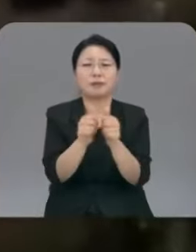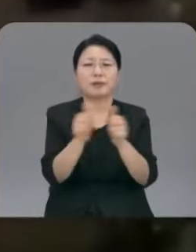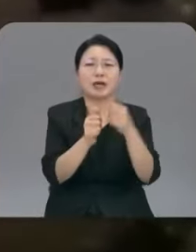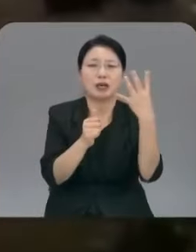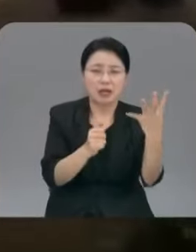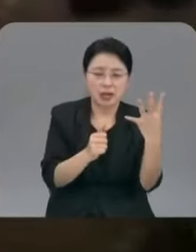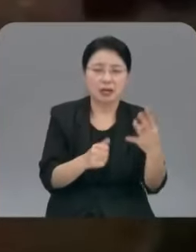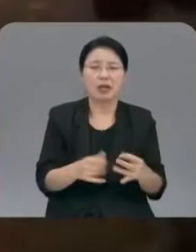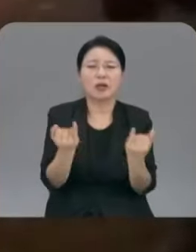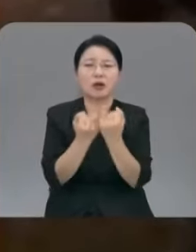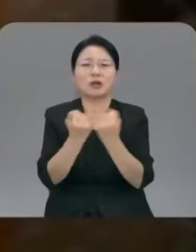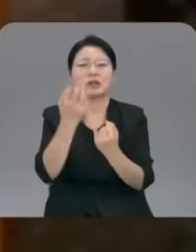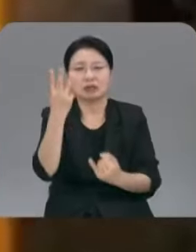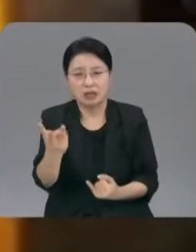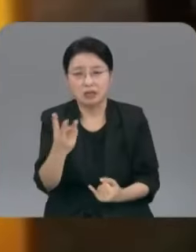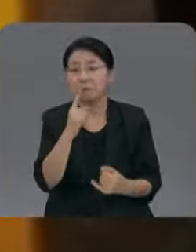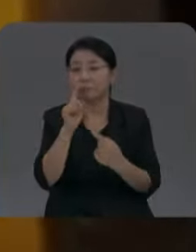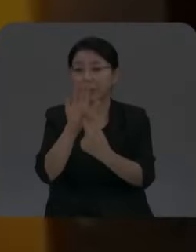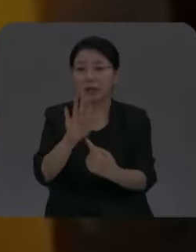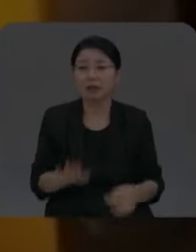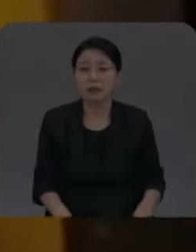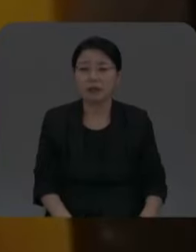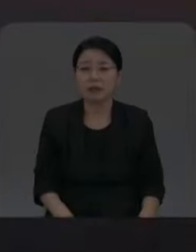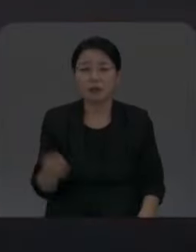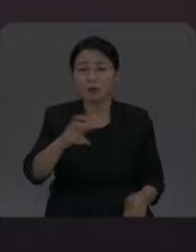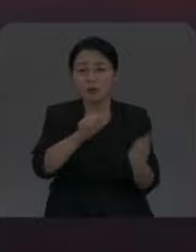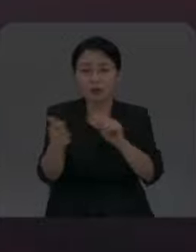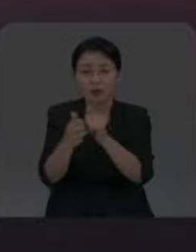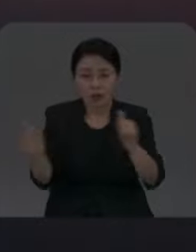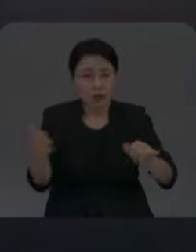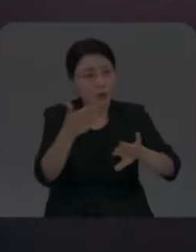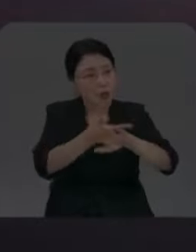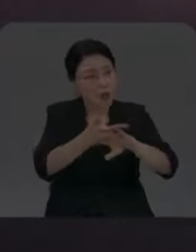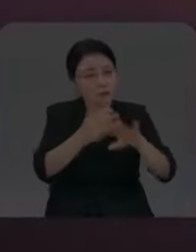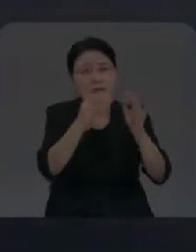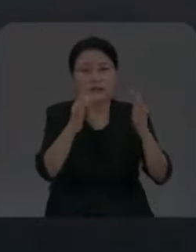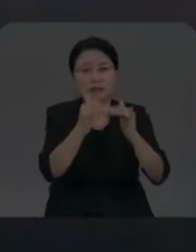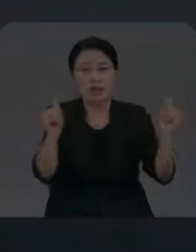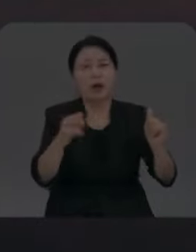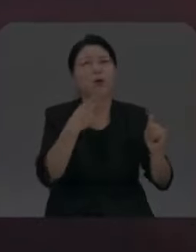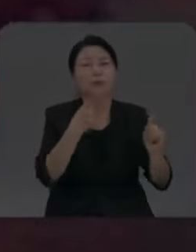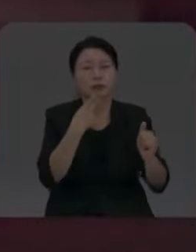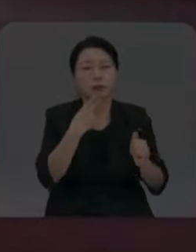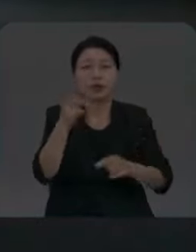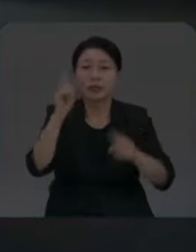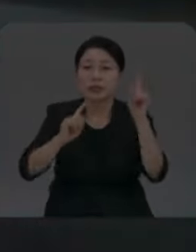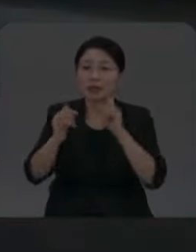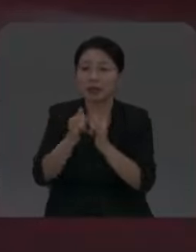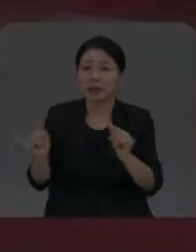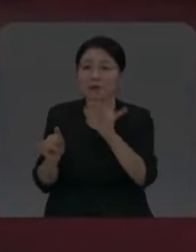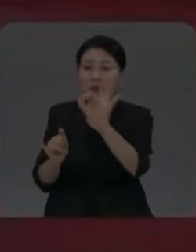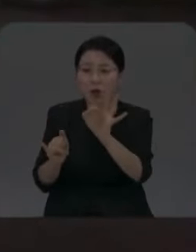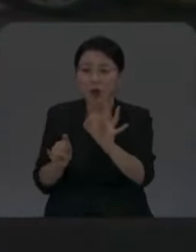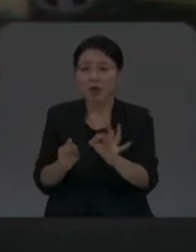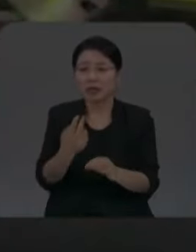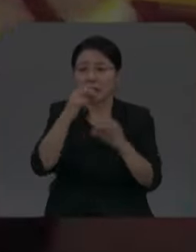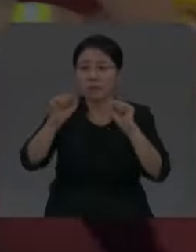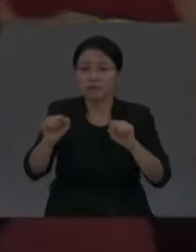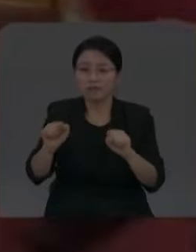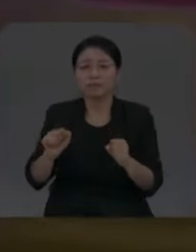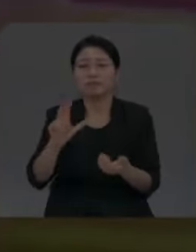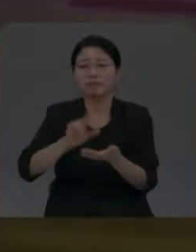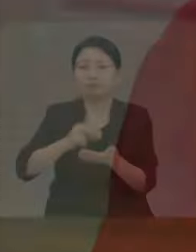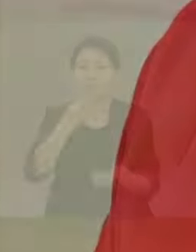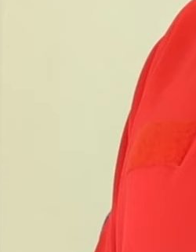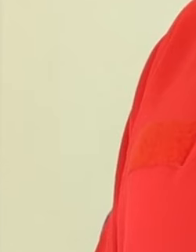여성은 3명이라고 밝혔습니다. 또 사망자 중 외국인은 없으며 부상자 10명은 생명의 지장이 없는 상태라고